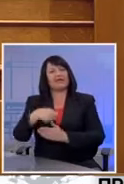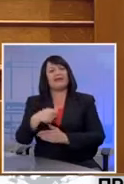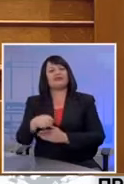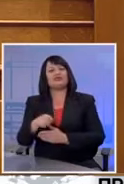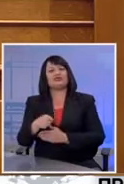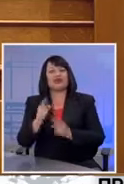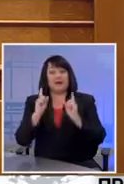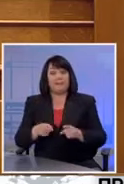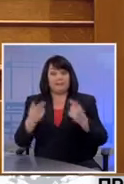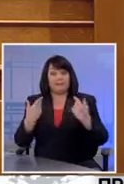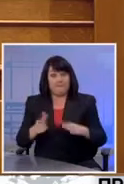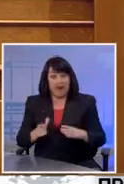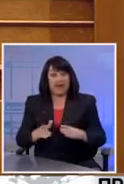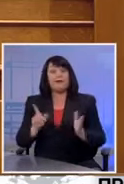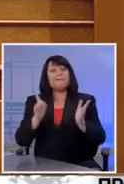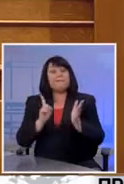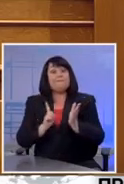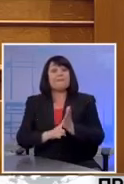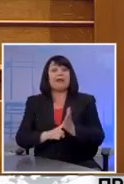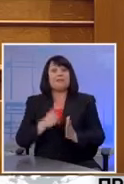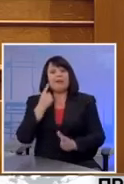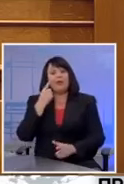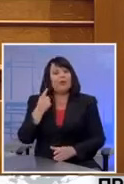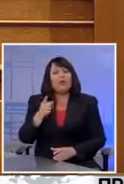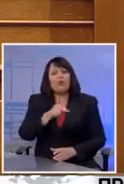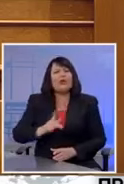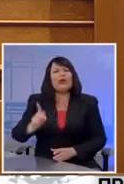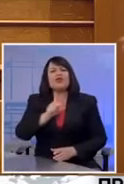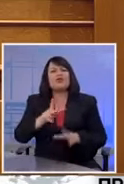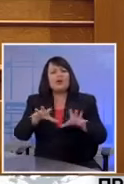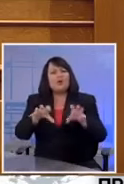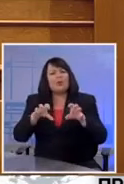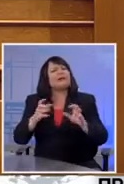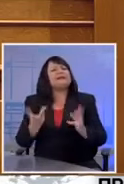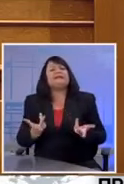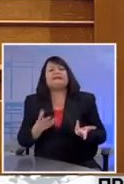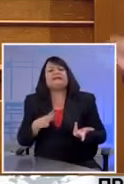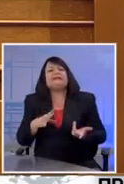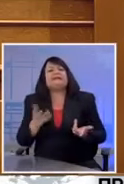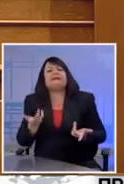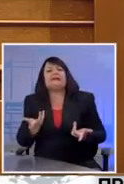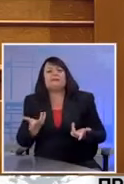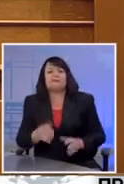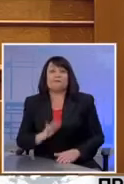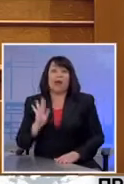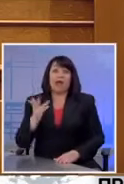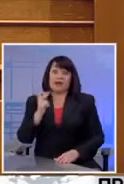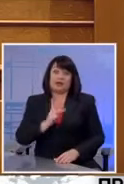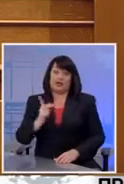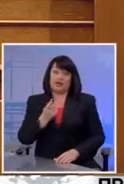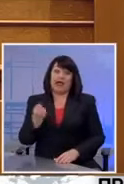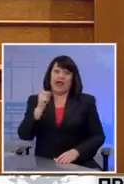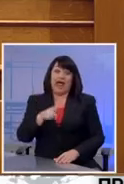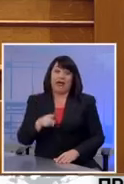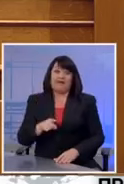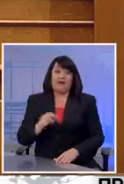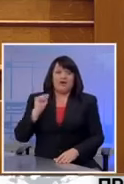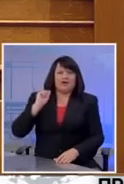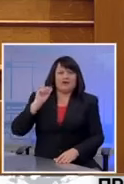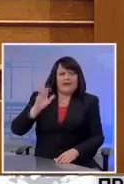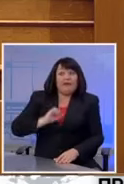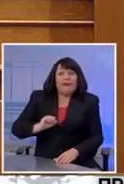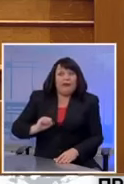παίρνει απόφαση πρέπει να λαμβάνει υπόψη της το σφιγμό της κοινωνίας. Αν η ελληνική κοινωνία δηλαδή αύριο γίνει ξενοφοβική και